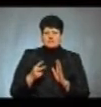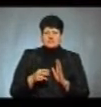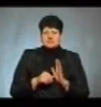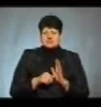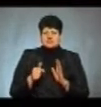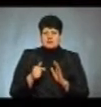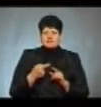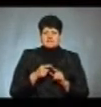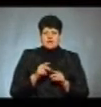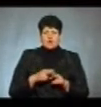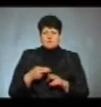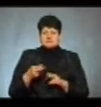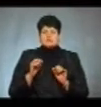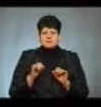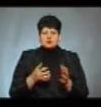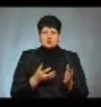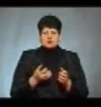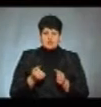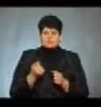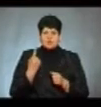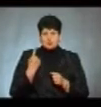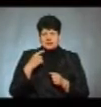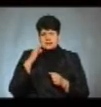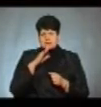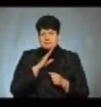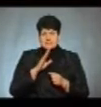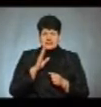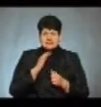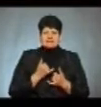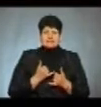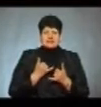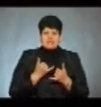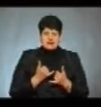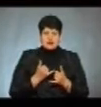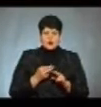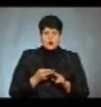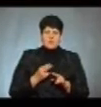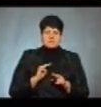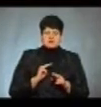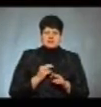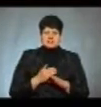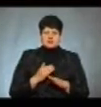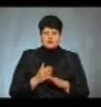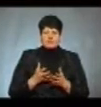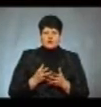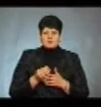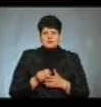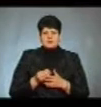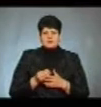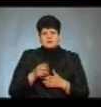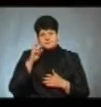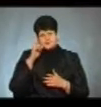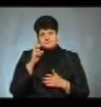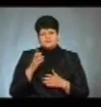такої компенсації може отримувати один із батьків для компенсації часткової оплати муніципальної